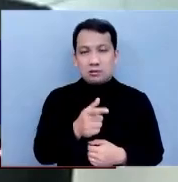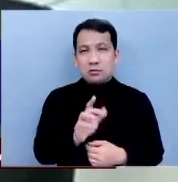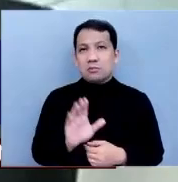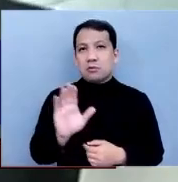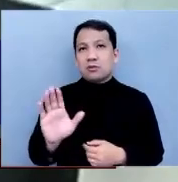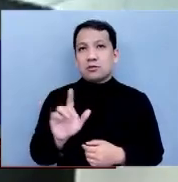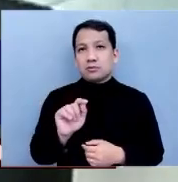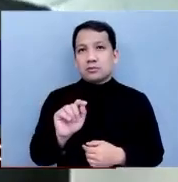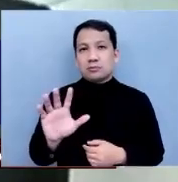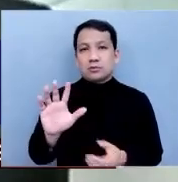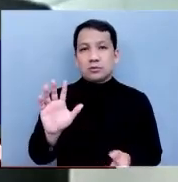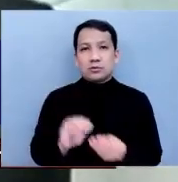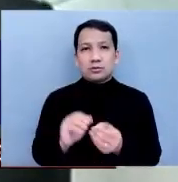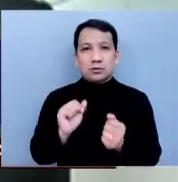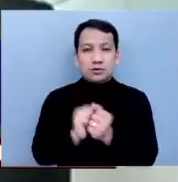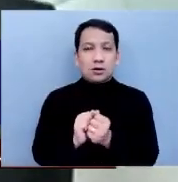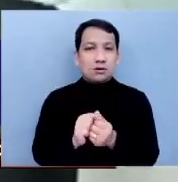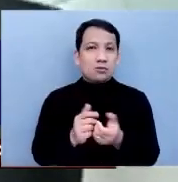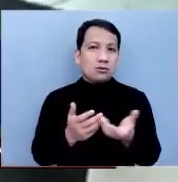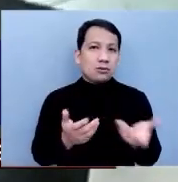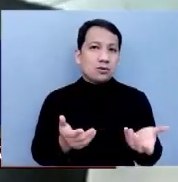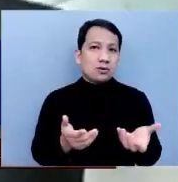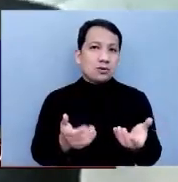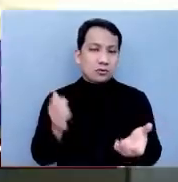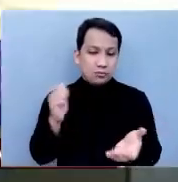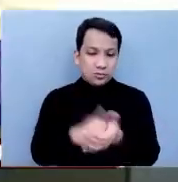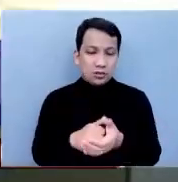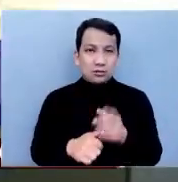TV5 all the best with the entry of TVJ.